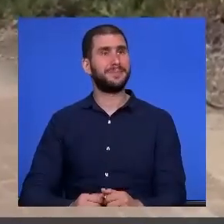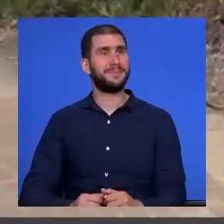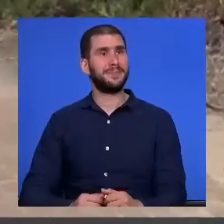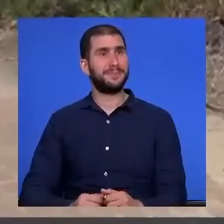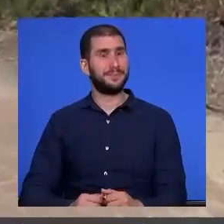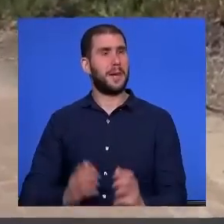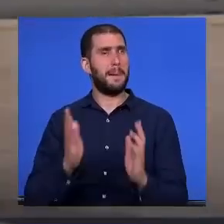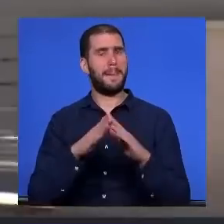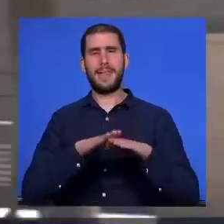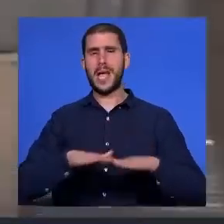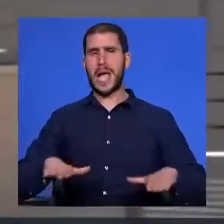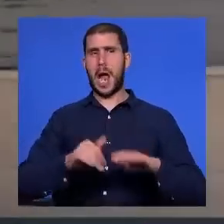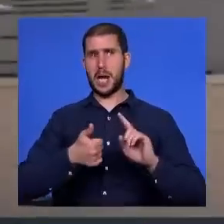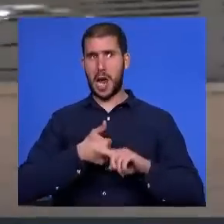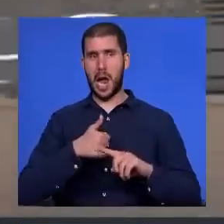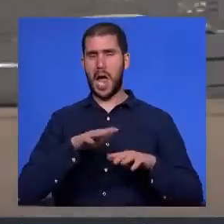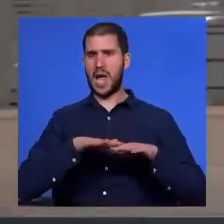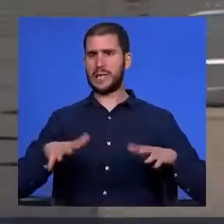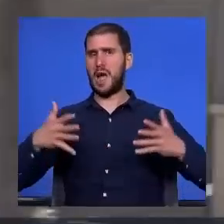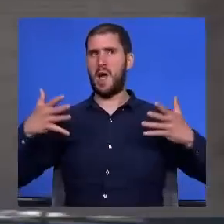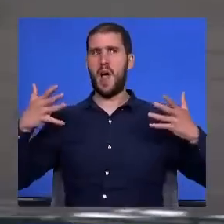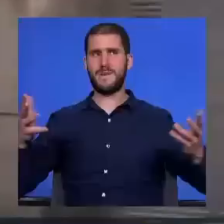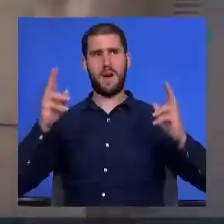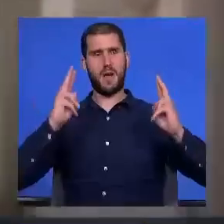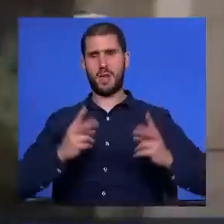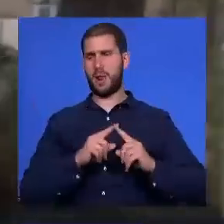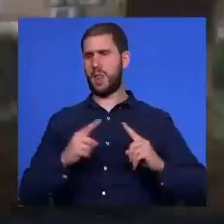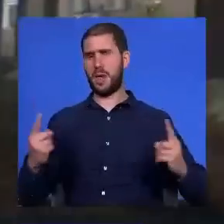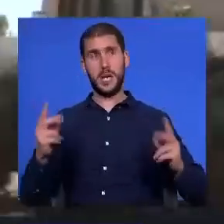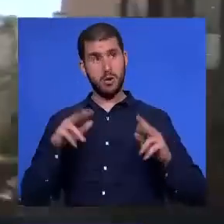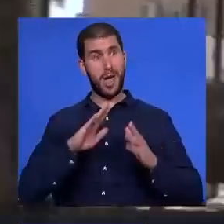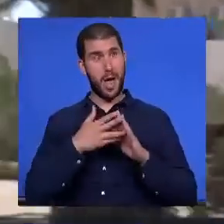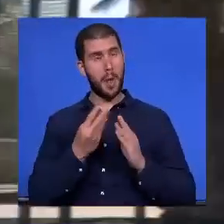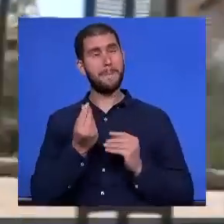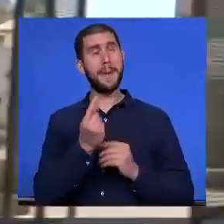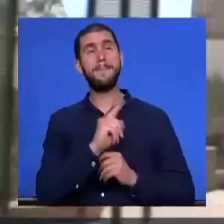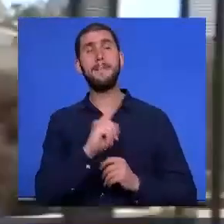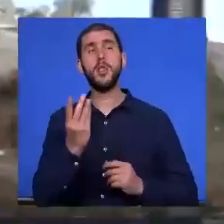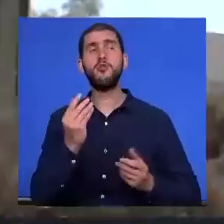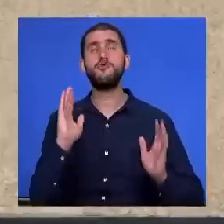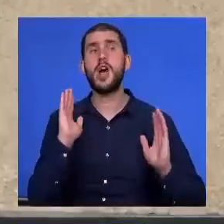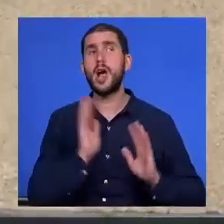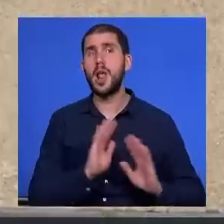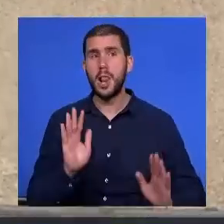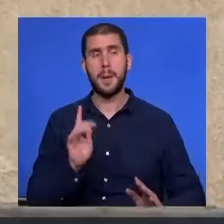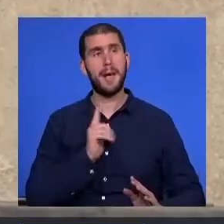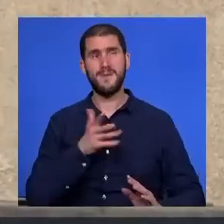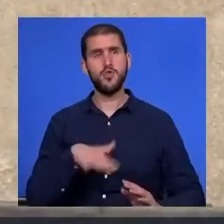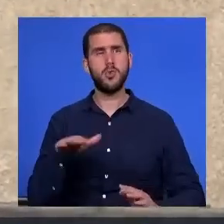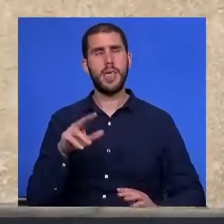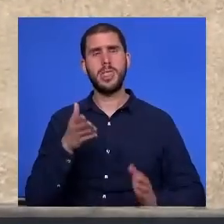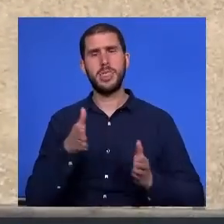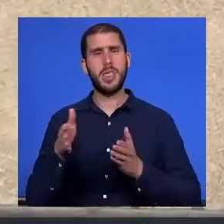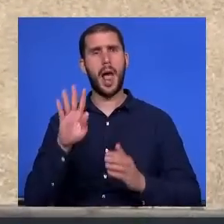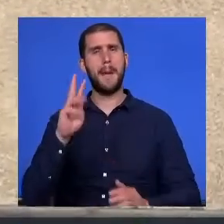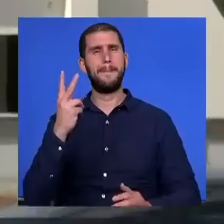בית צמוד קרקע, חצר רחבה וחנייה בשפע. כל זה במחיר של מיליון שקלים בלבד, מחכה בשכונת נחל